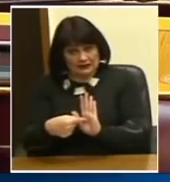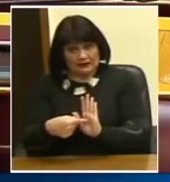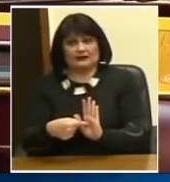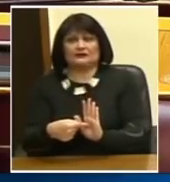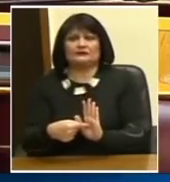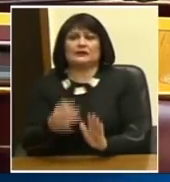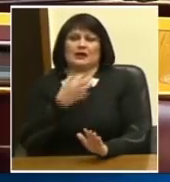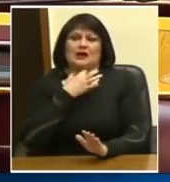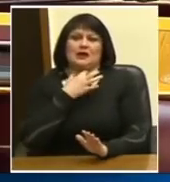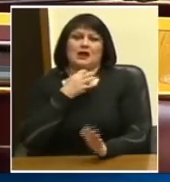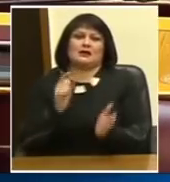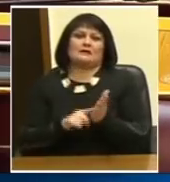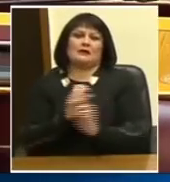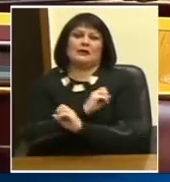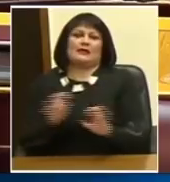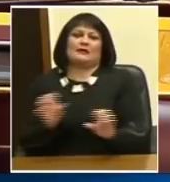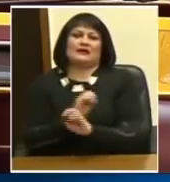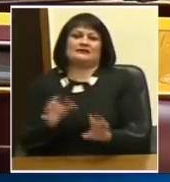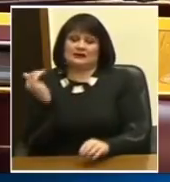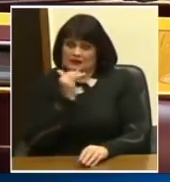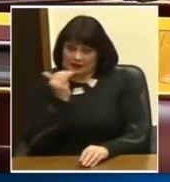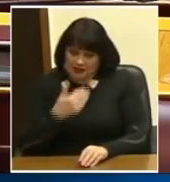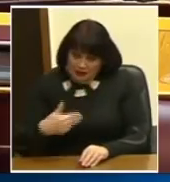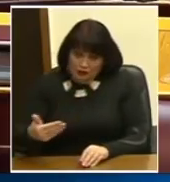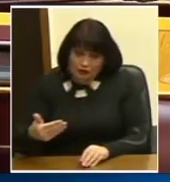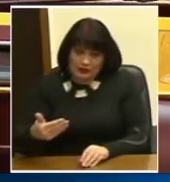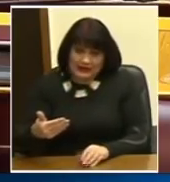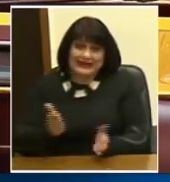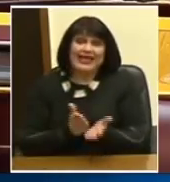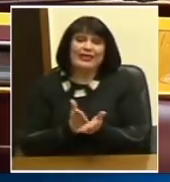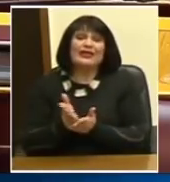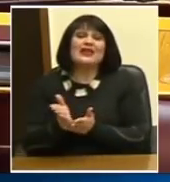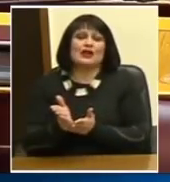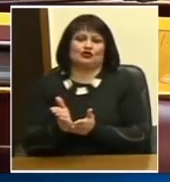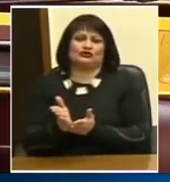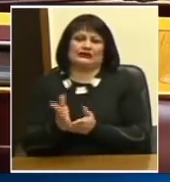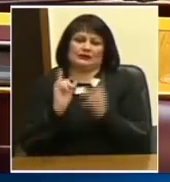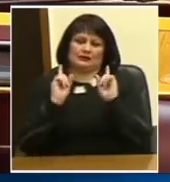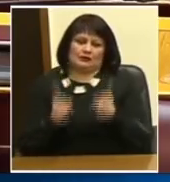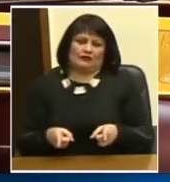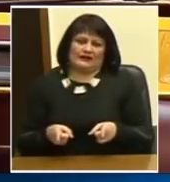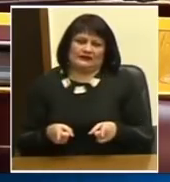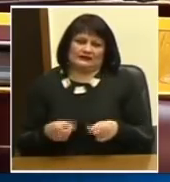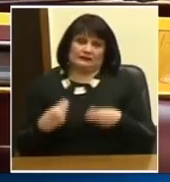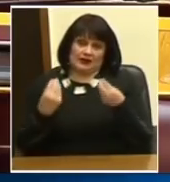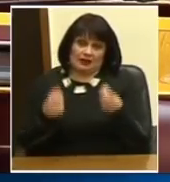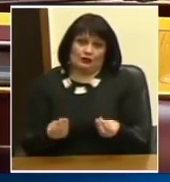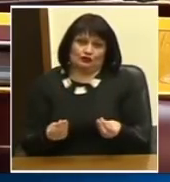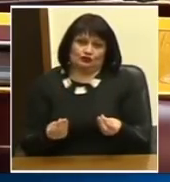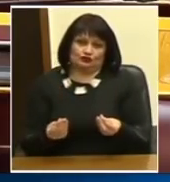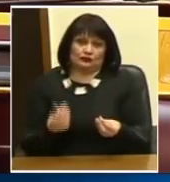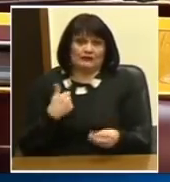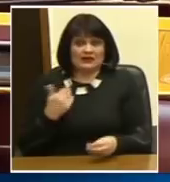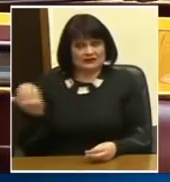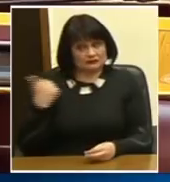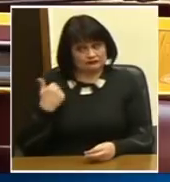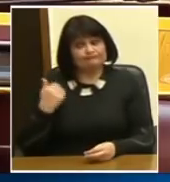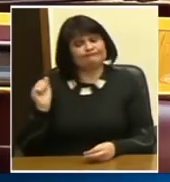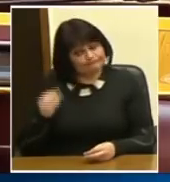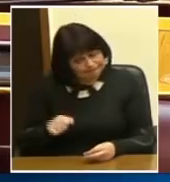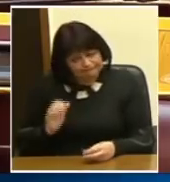ανάγκη δημοσιότητας, επιτάχυνσης και απόδοσης της δικαιοσύνης και ταυτόχρονα ήταν μια ανταπόκρισή μας